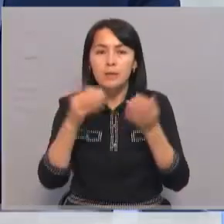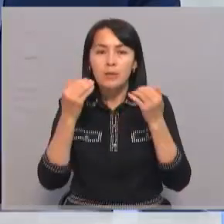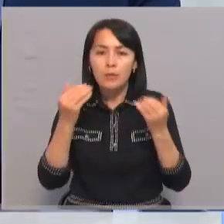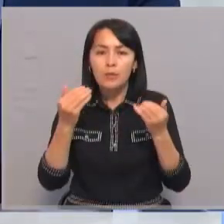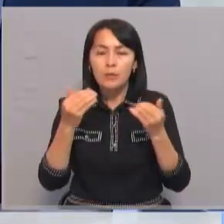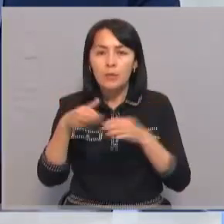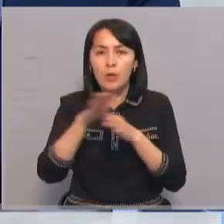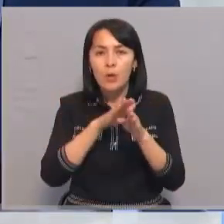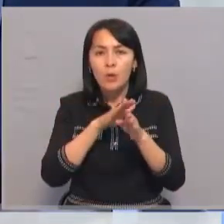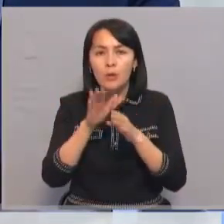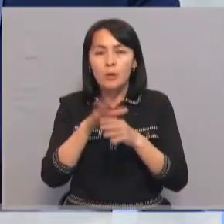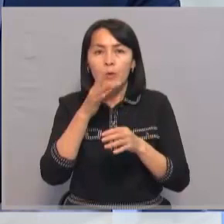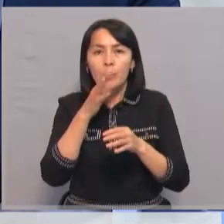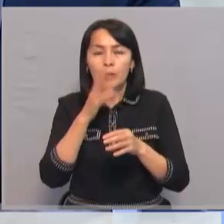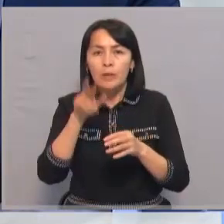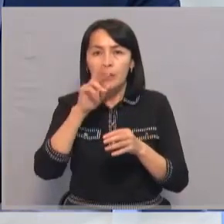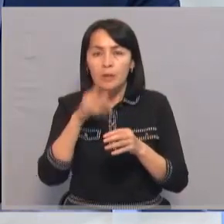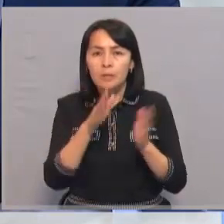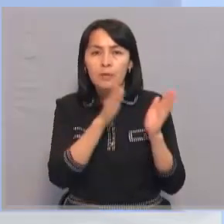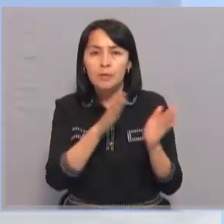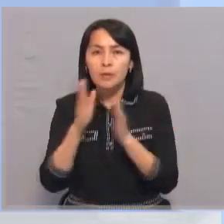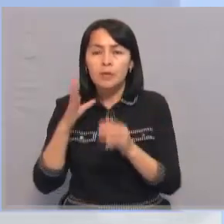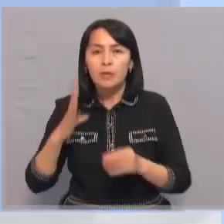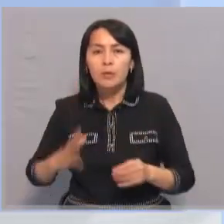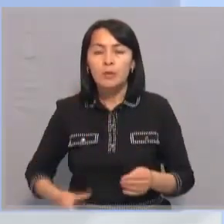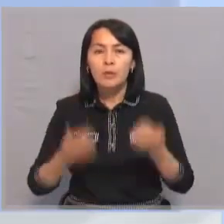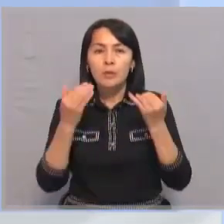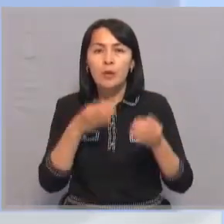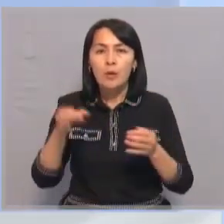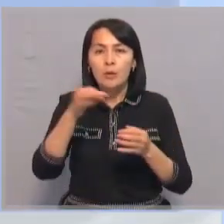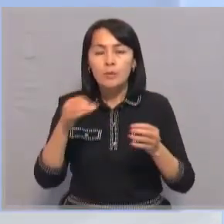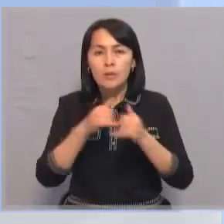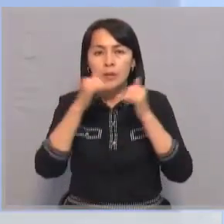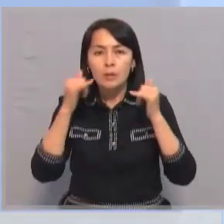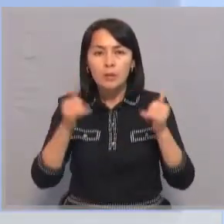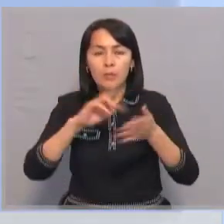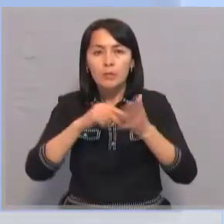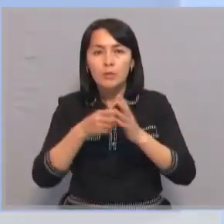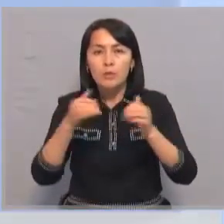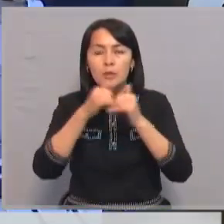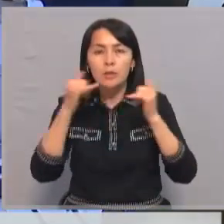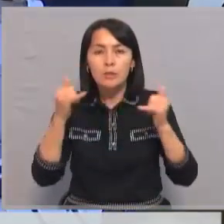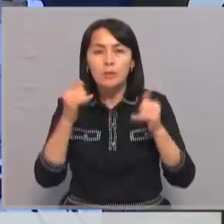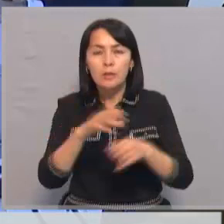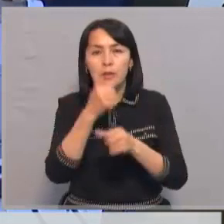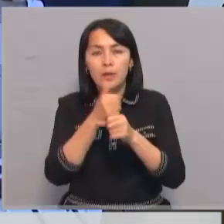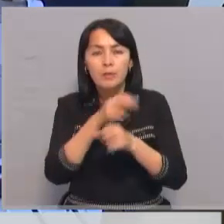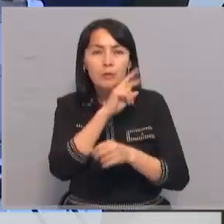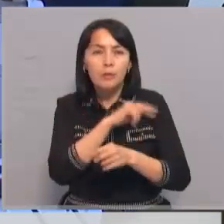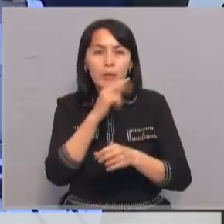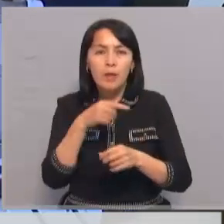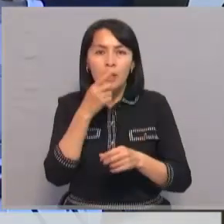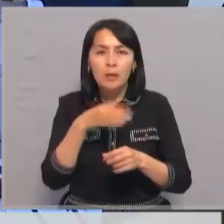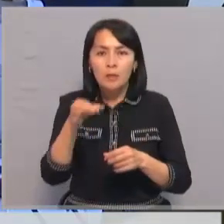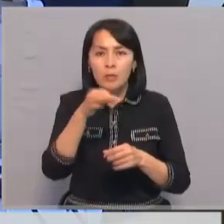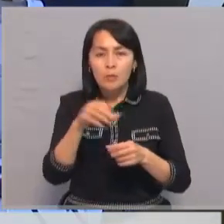индикаторларды орындау барысындағы кемшіліктерге жеке-жеке тоқталды. Облысты дамыту жоспарын жүзеге асыру аса маңызды іс екенін айтқан